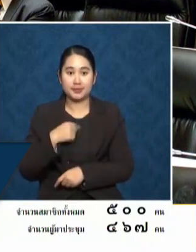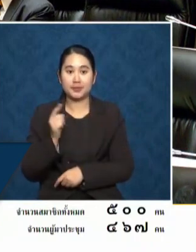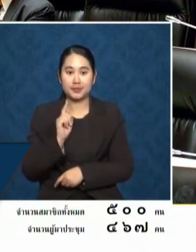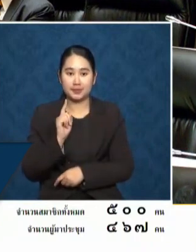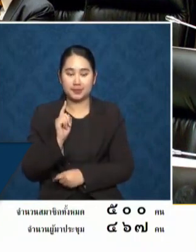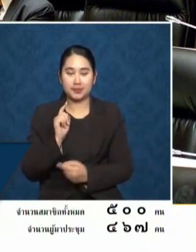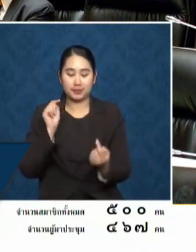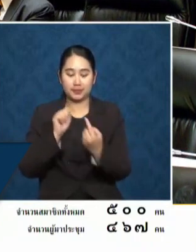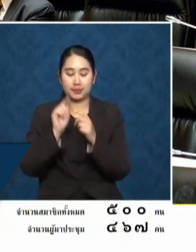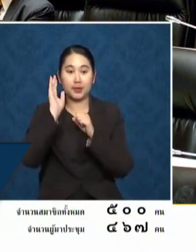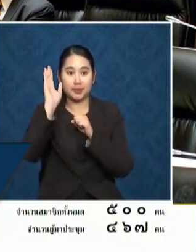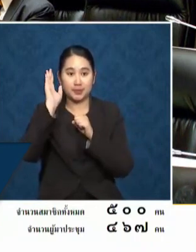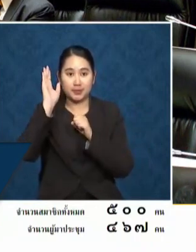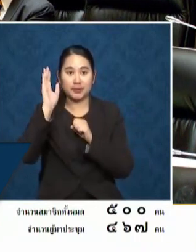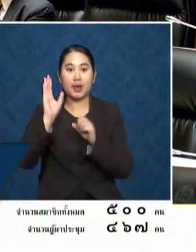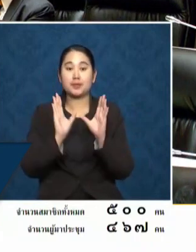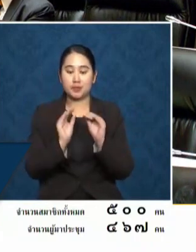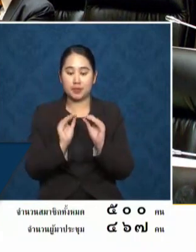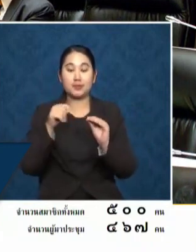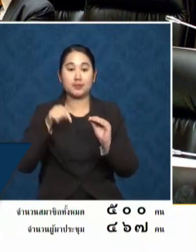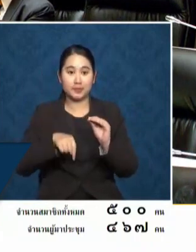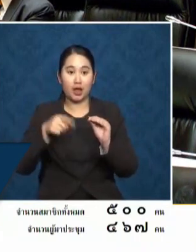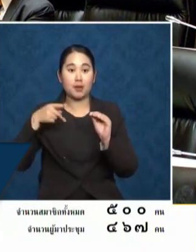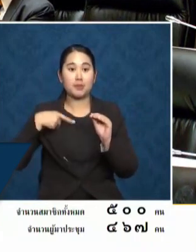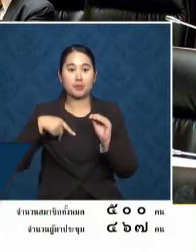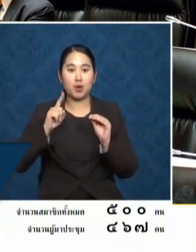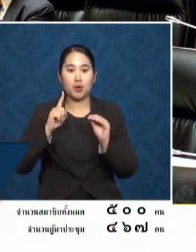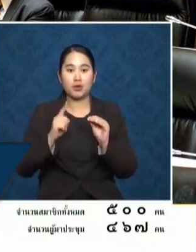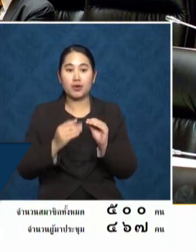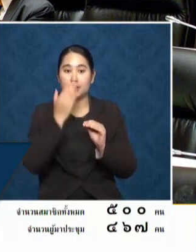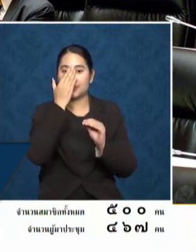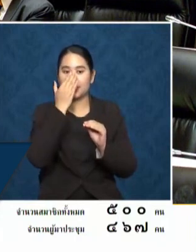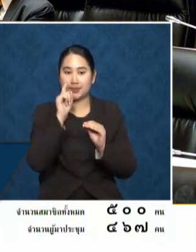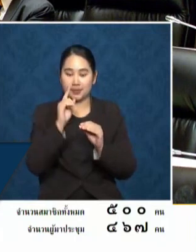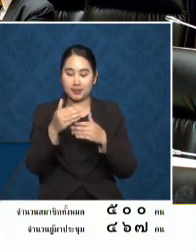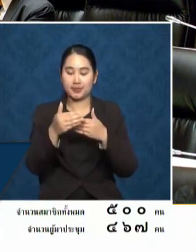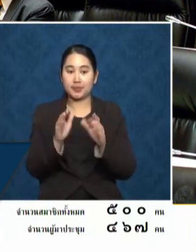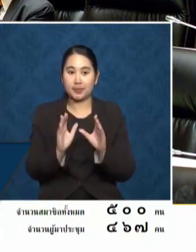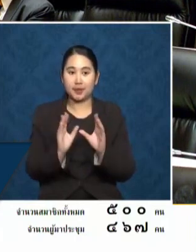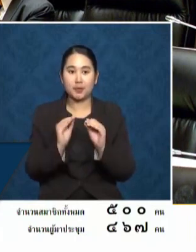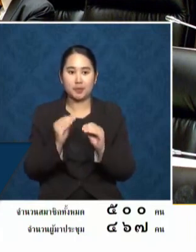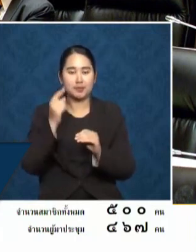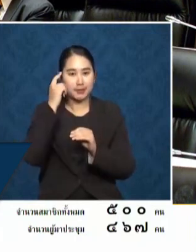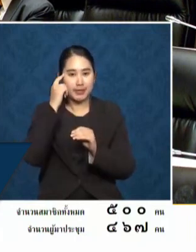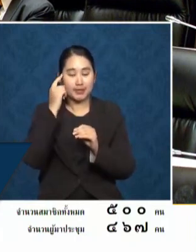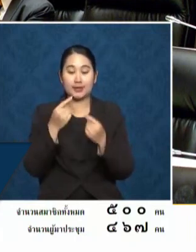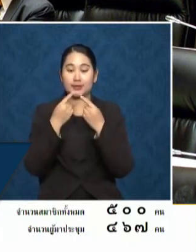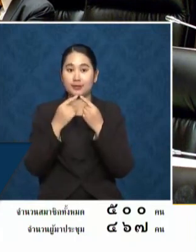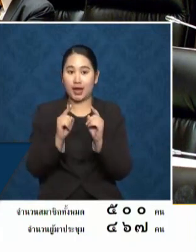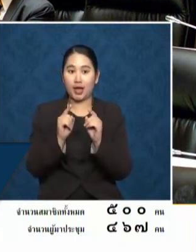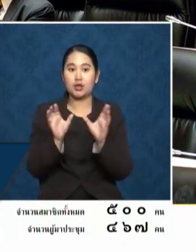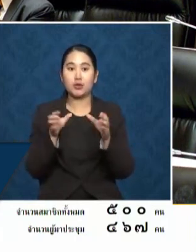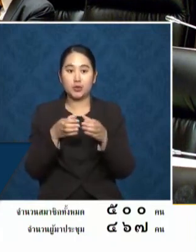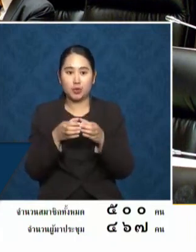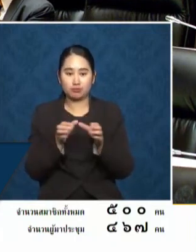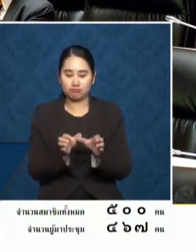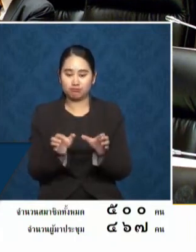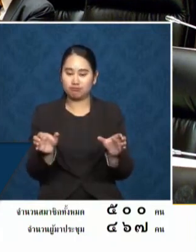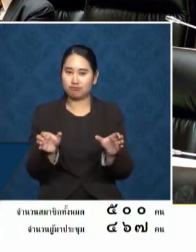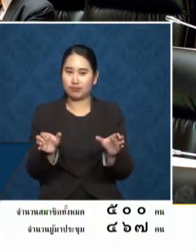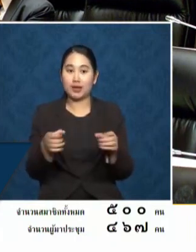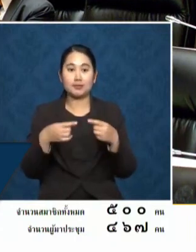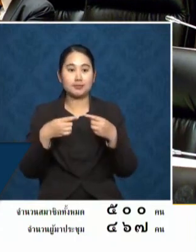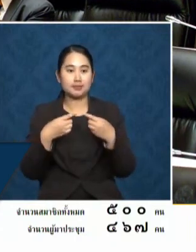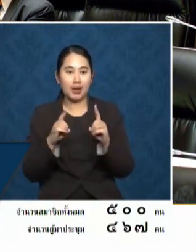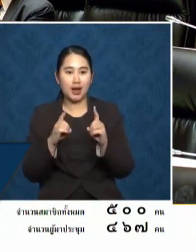เวทีสภานั้นมันเป็นประโยชน์เพราะสภานั้นเป็นพื้นที่ไม่กี่แห่งครับที่นำคนที่เห็นต่างหรือตัวแทนของชุดความคิดที่แตก